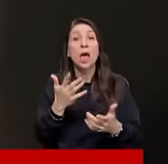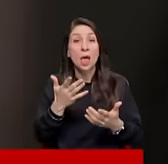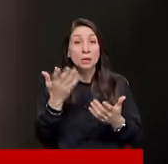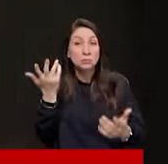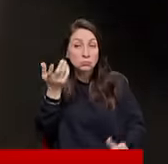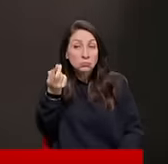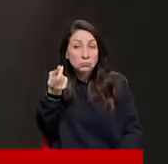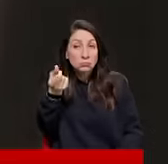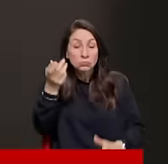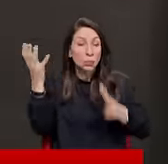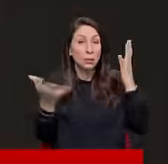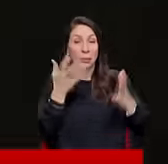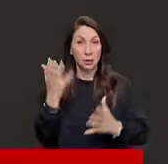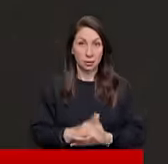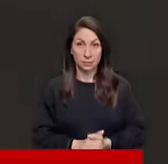buldu.